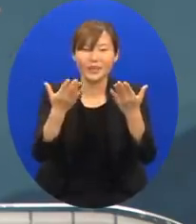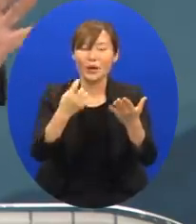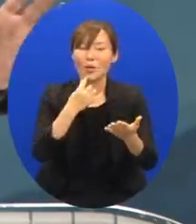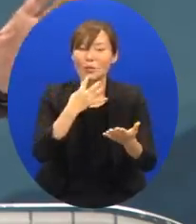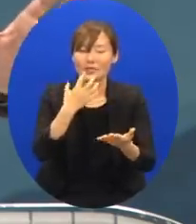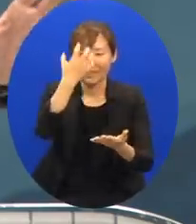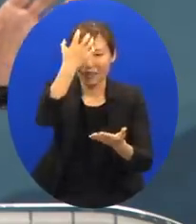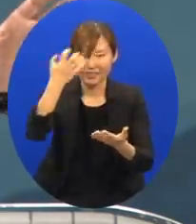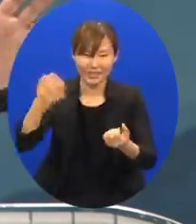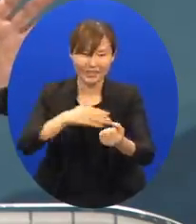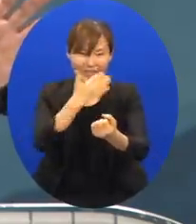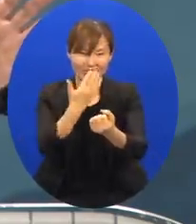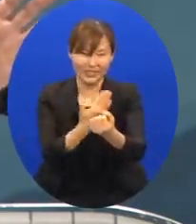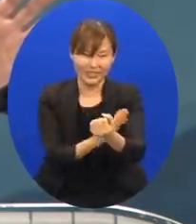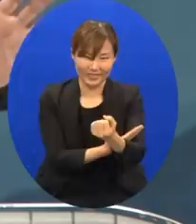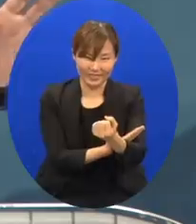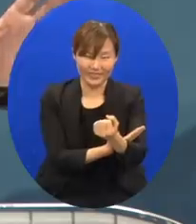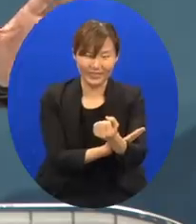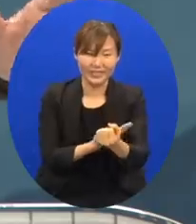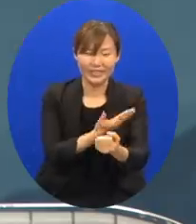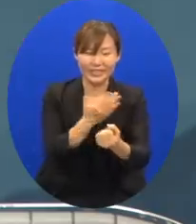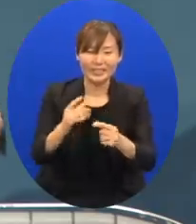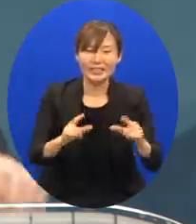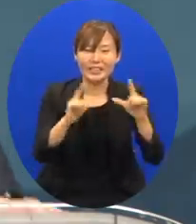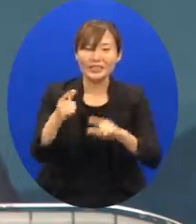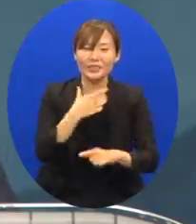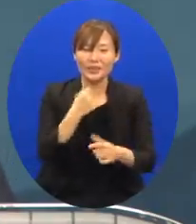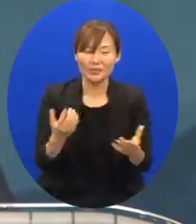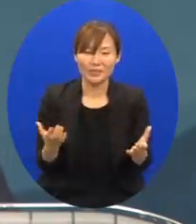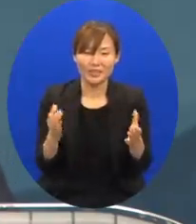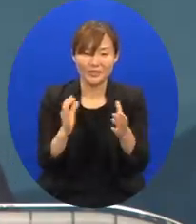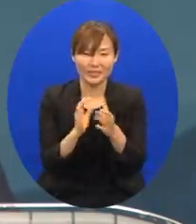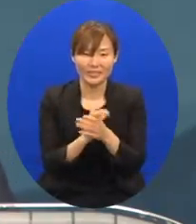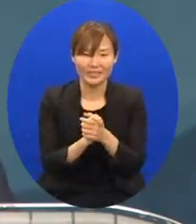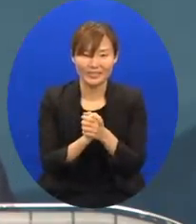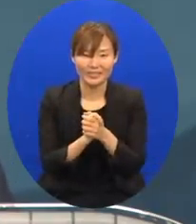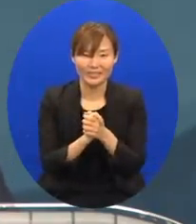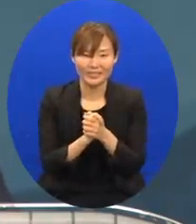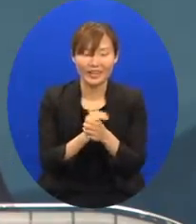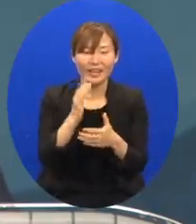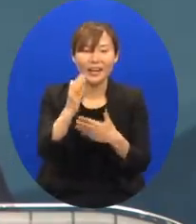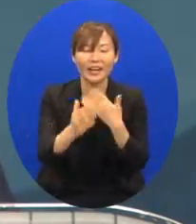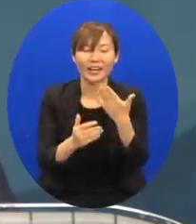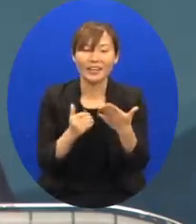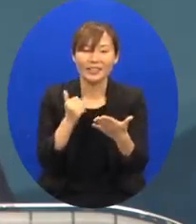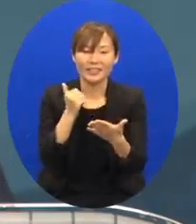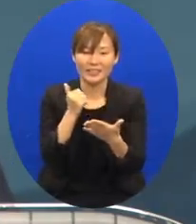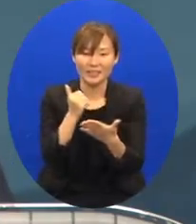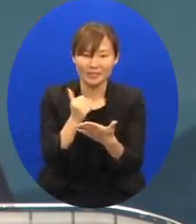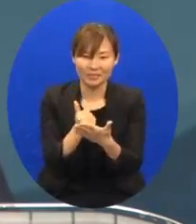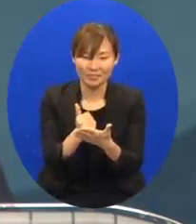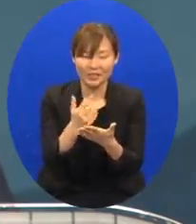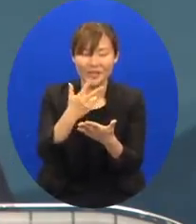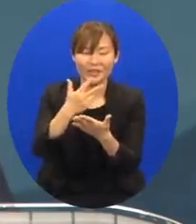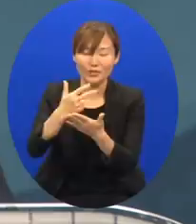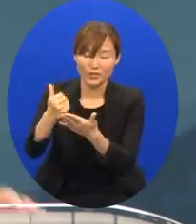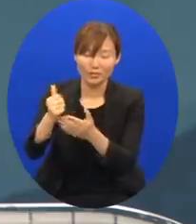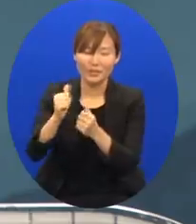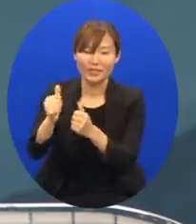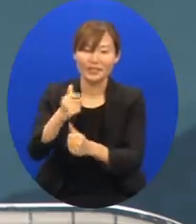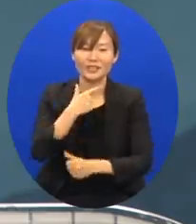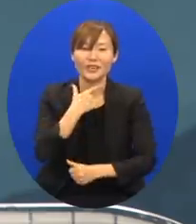성령의 능력으로 사시기를 축복한 우리 기도 하십시다 하나님 주님 만 따라가겠습니다